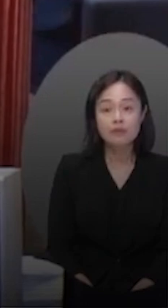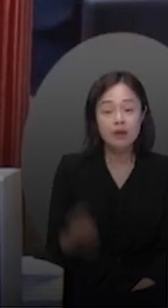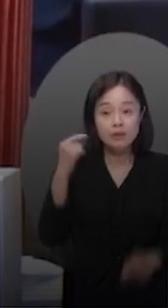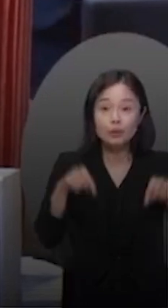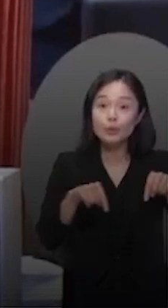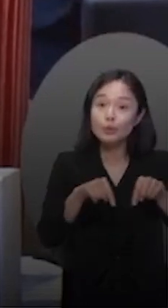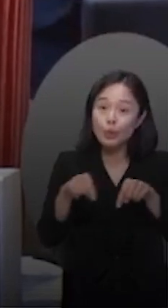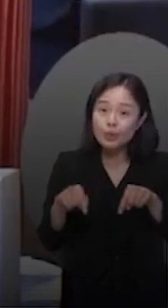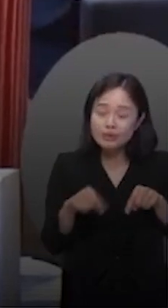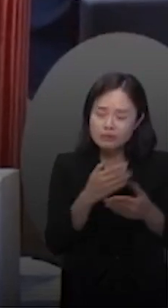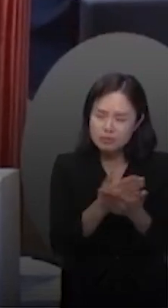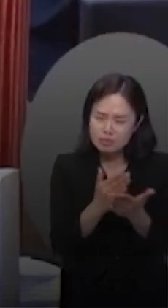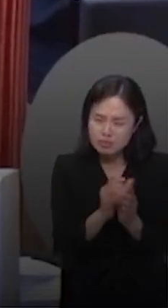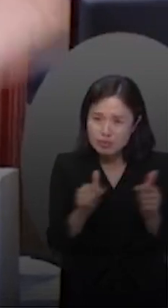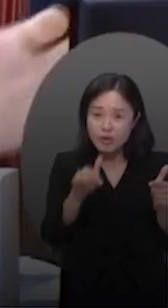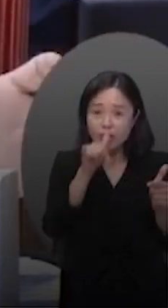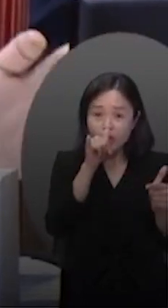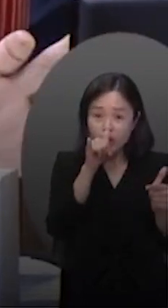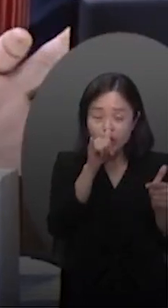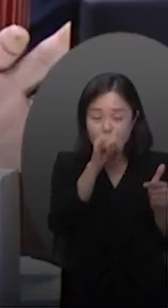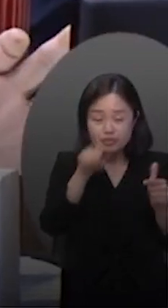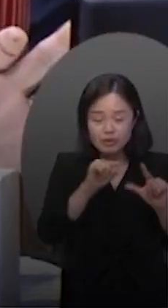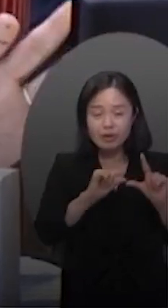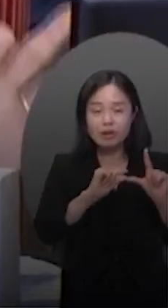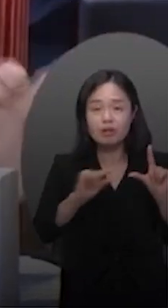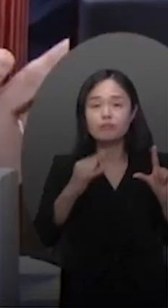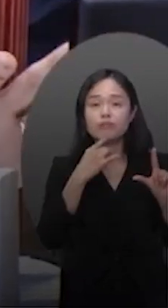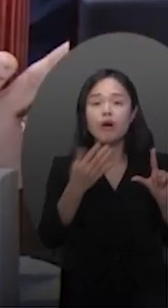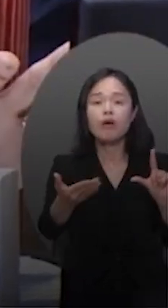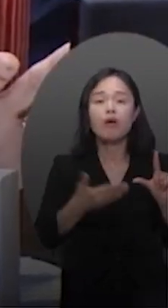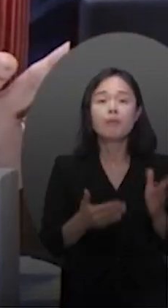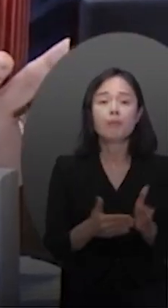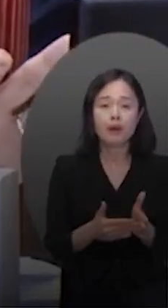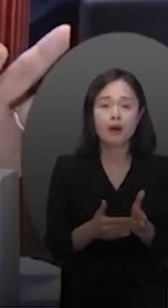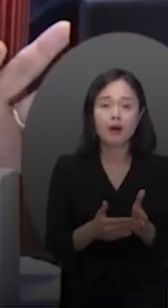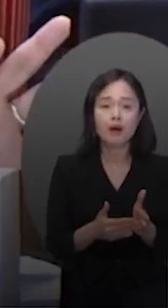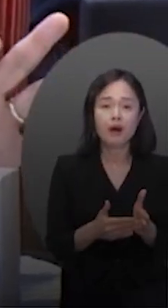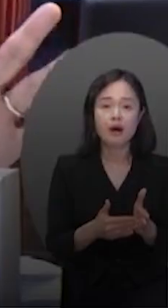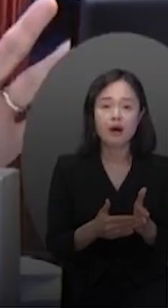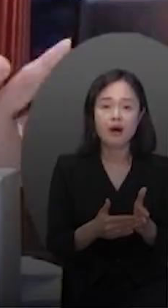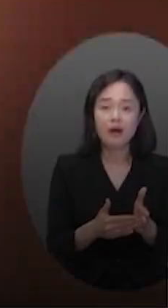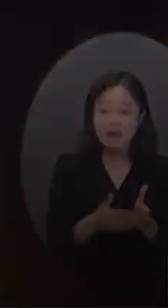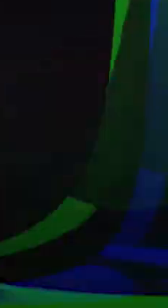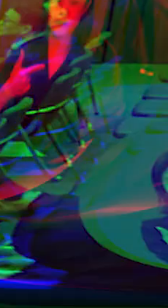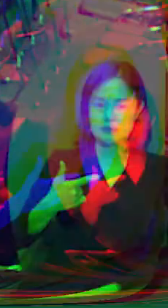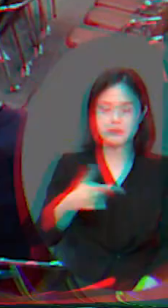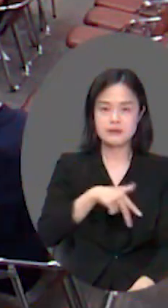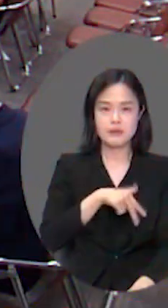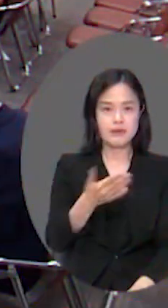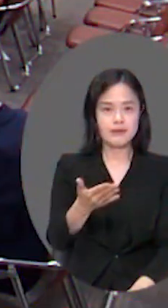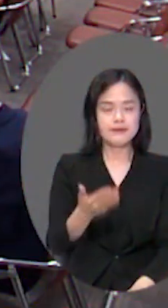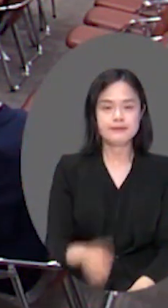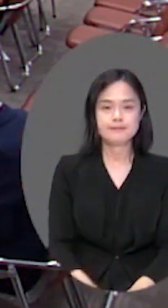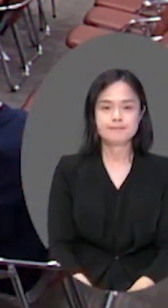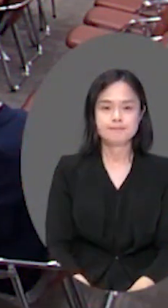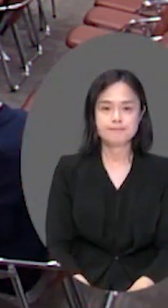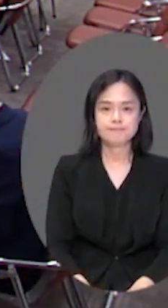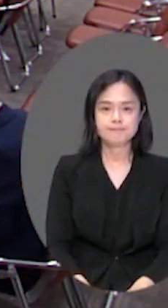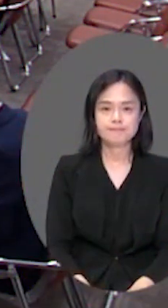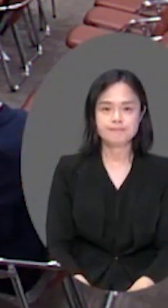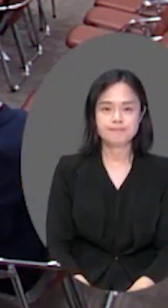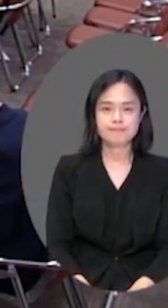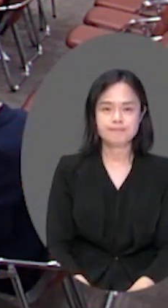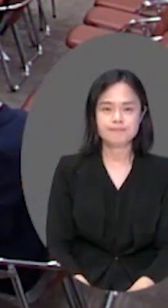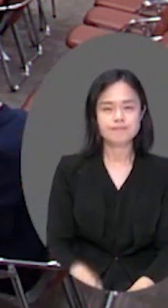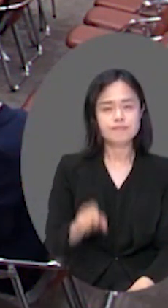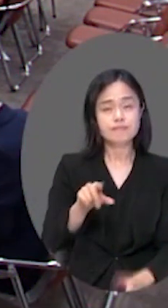일부분을 가져왔기 때문에 지금 이거 확인할 시간이 오늘은 없습니다. 네, 제가 제안했다고 치고 이 문제가 이제 계속 논란이 될